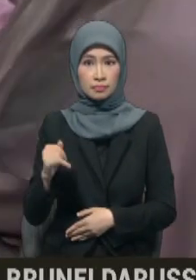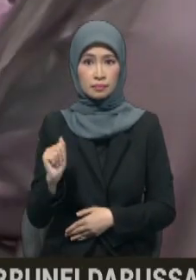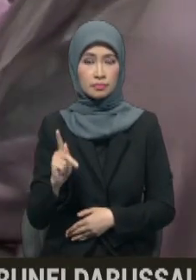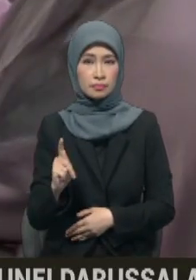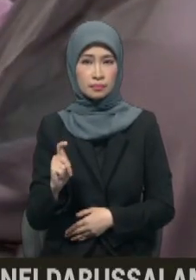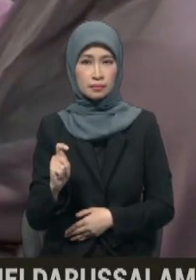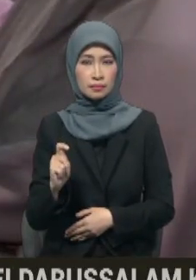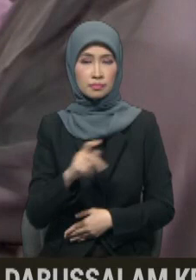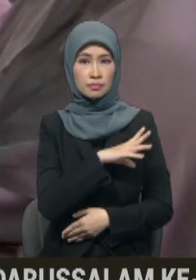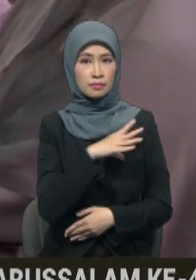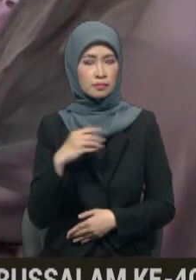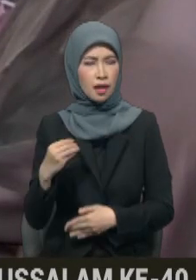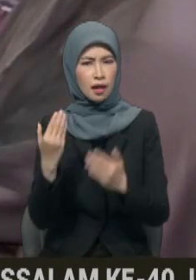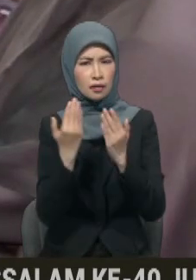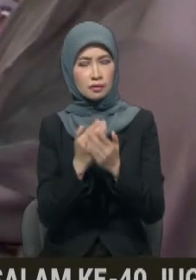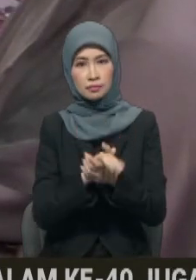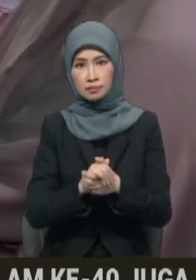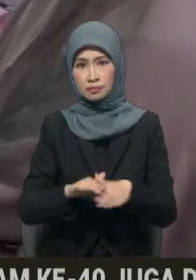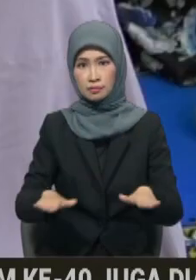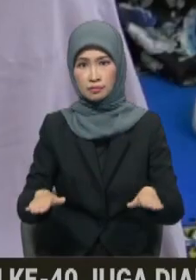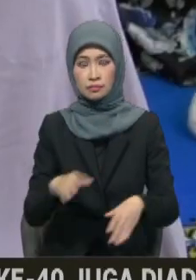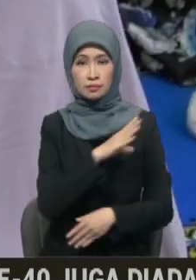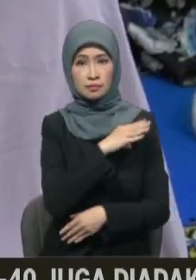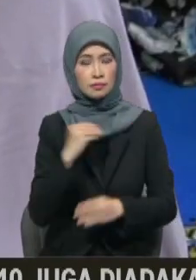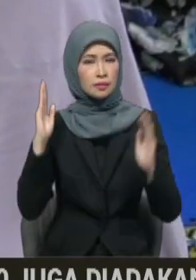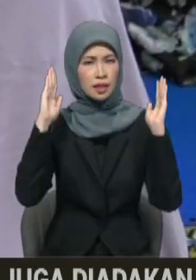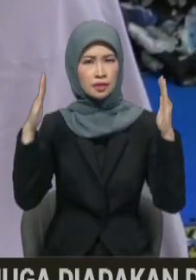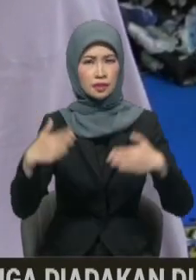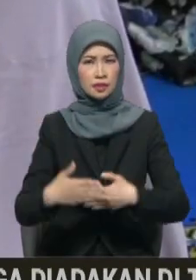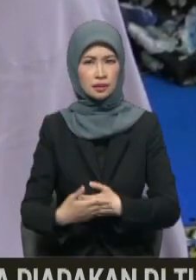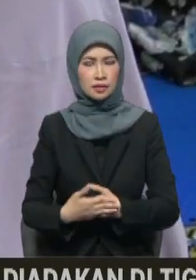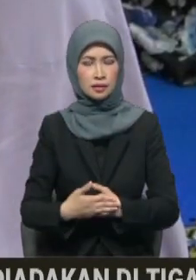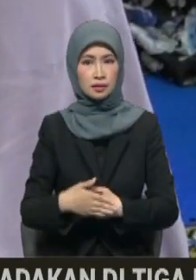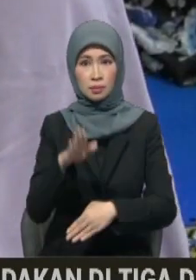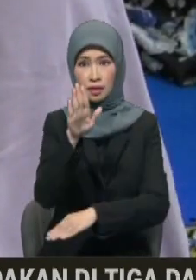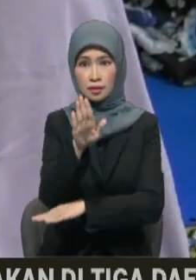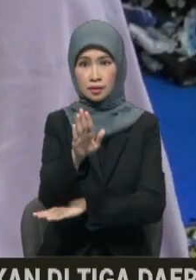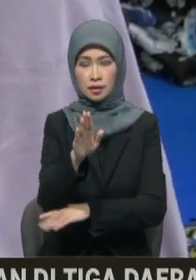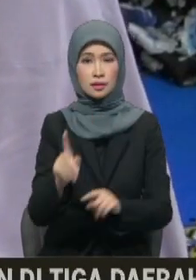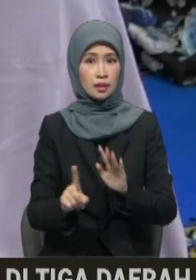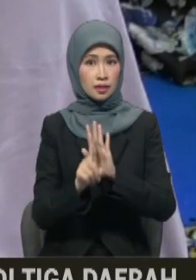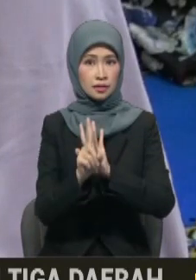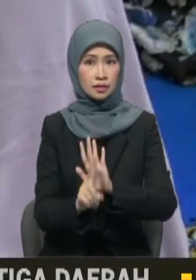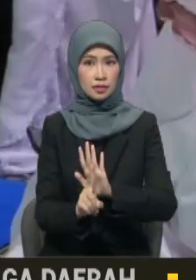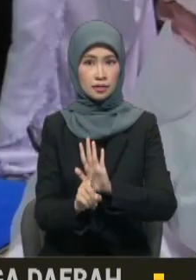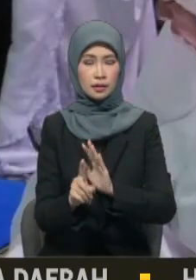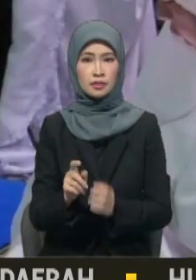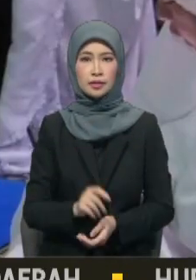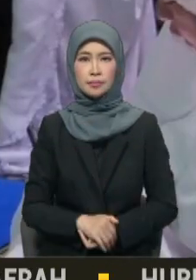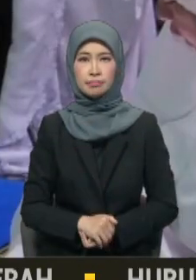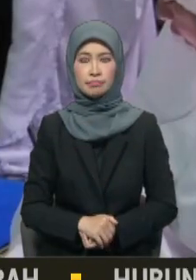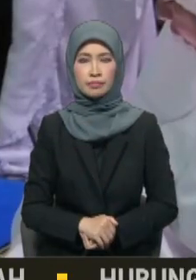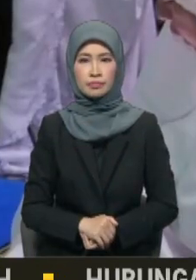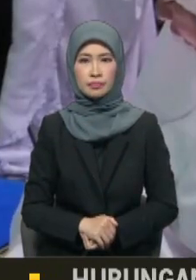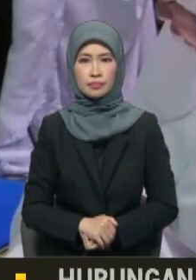kesyukuran serta solat fardu asar berjemaah juga hadir Datuk Seri Paduka Awang Haji Khairuddin bin Haji Abdul Hamid